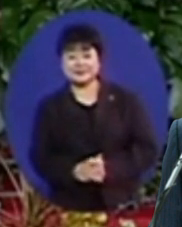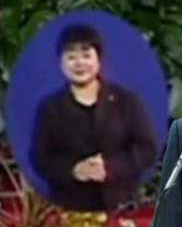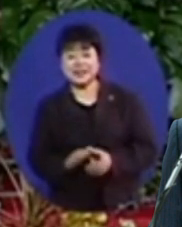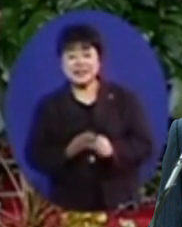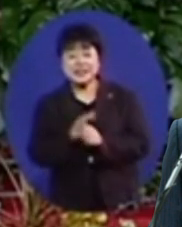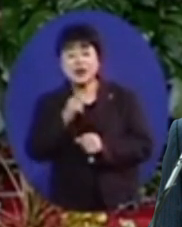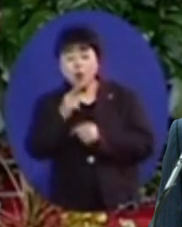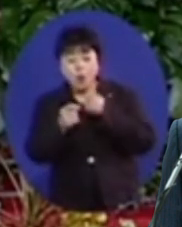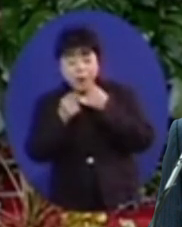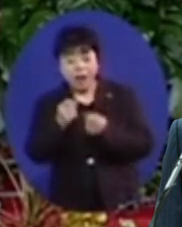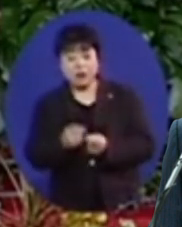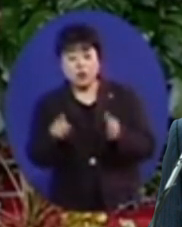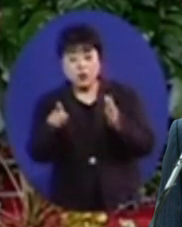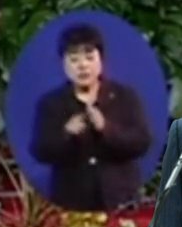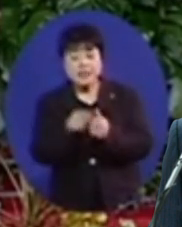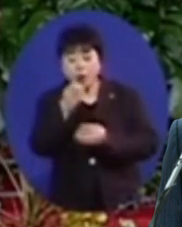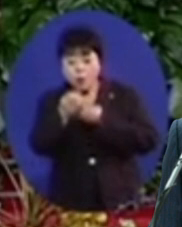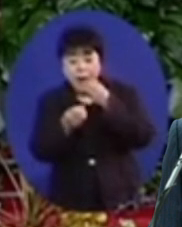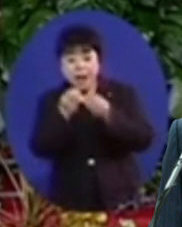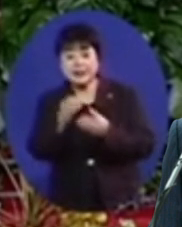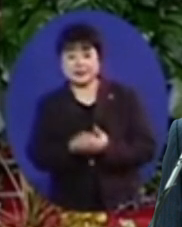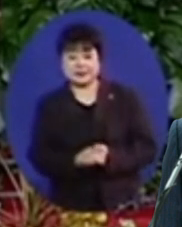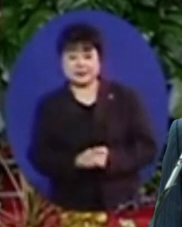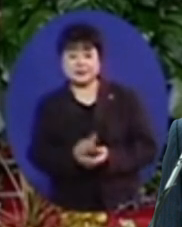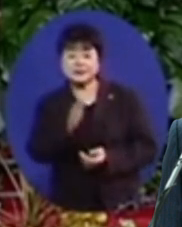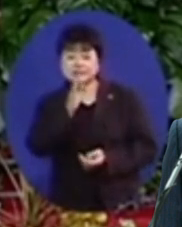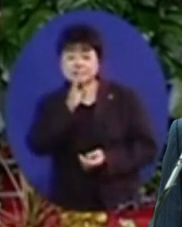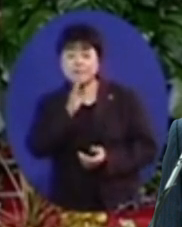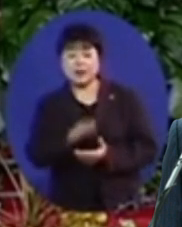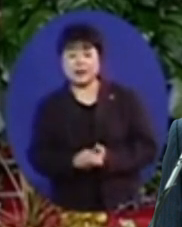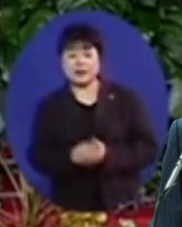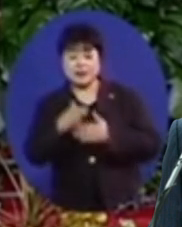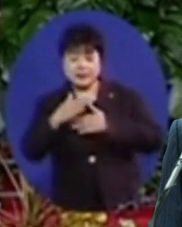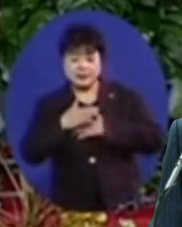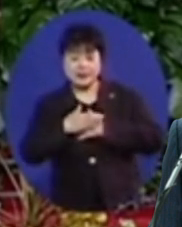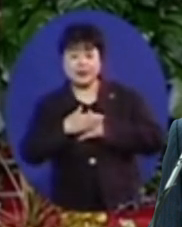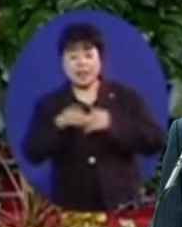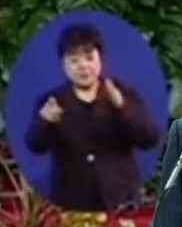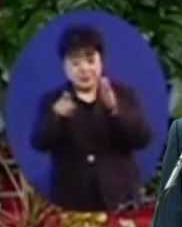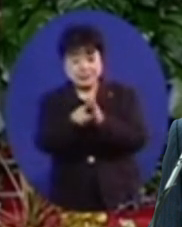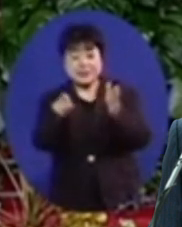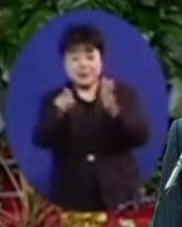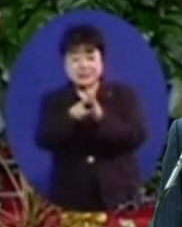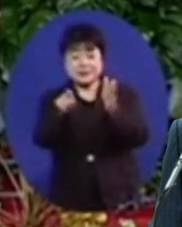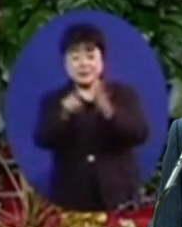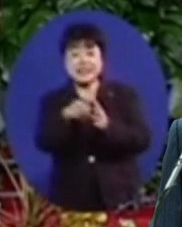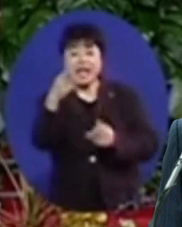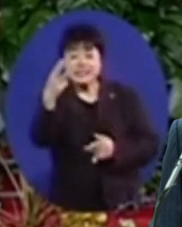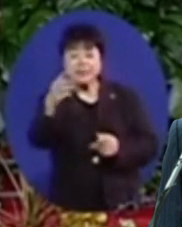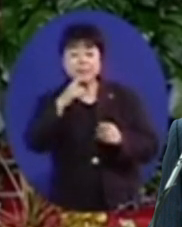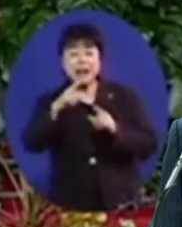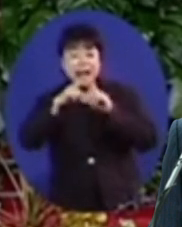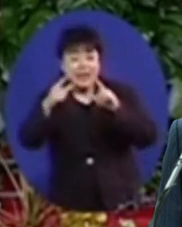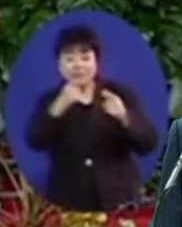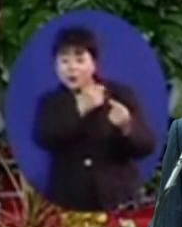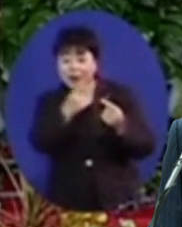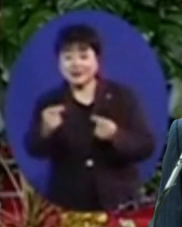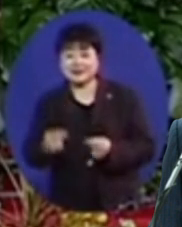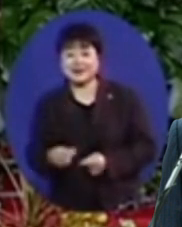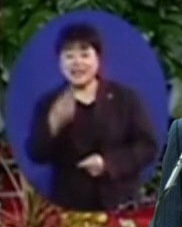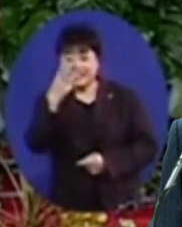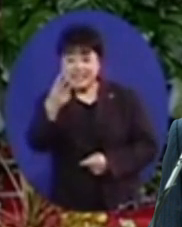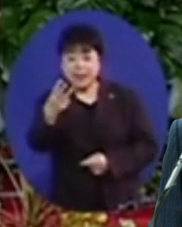사랑을 고백하듯 신앙 고백을 하는 것이 나에게는 믿습니다라고 말하는 것인데 나는 믿습니다를 세